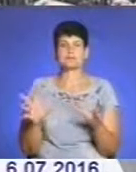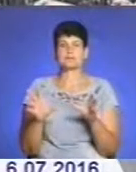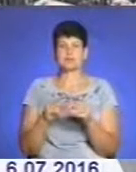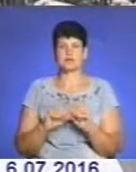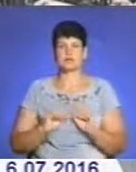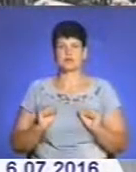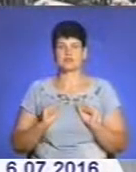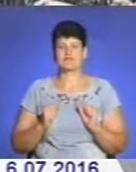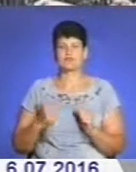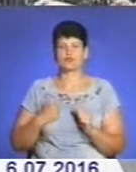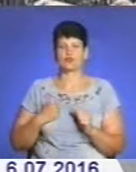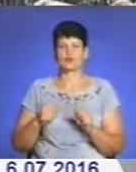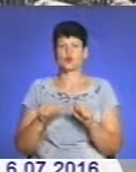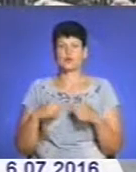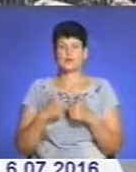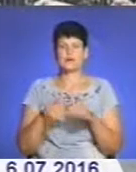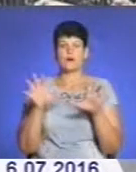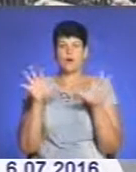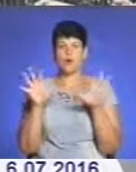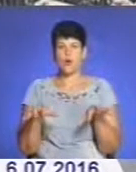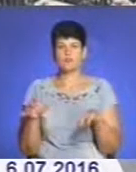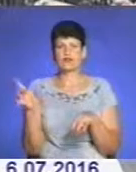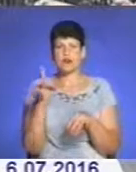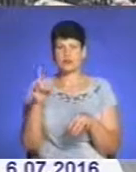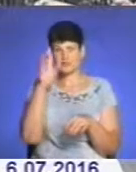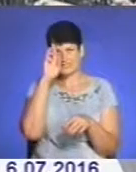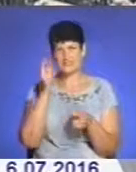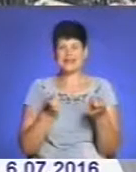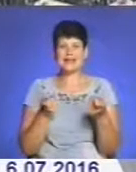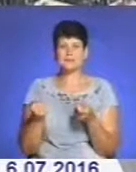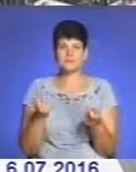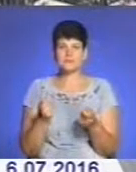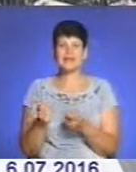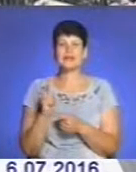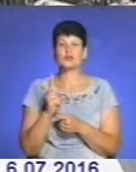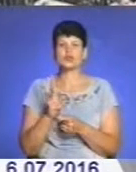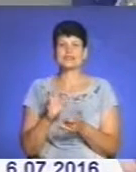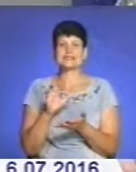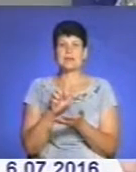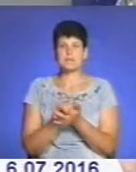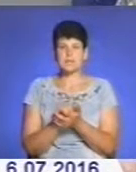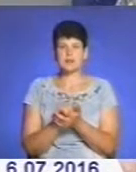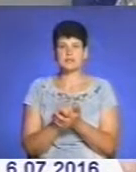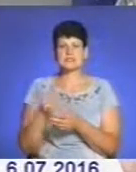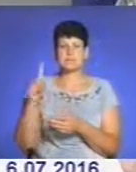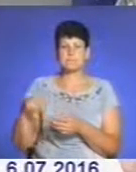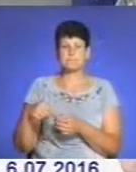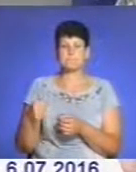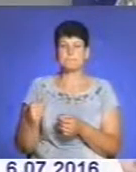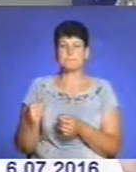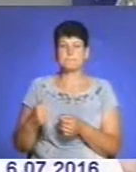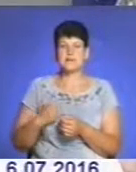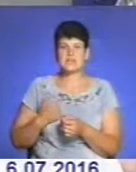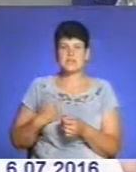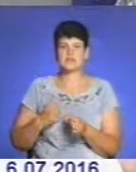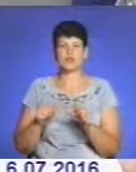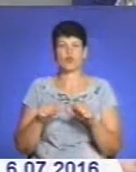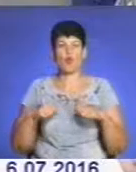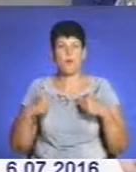військові комісаріати, і голови районних адміністрацій, і ті, хто займалися безпосередньо призовом, і призивні